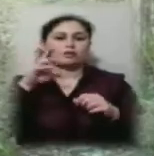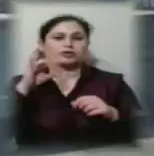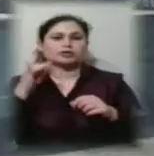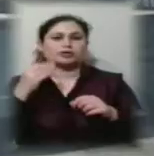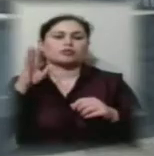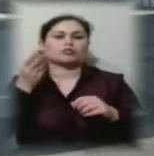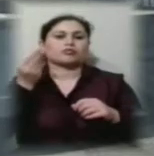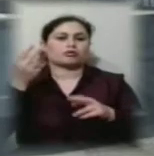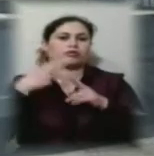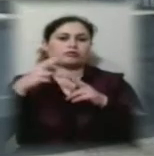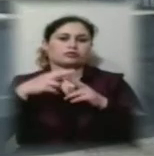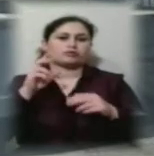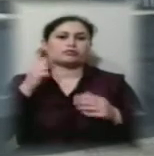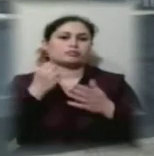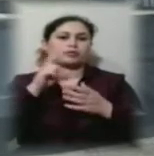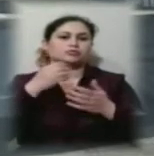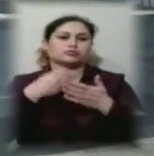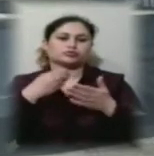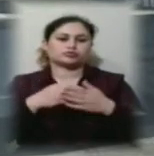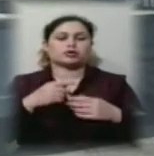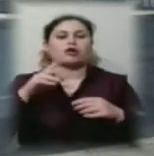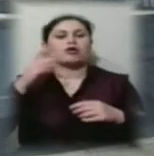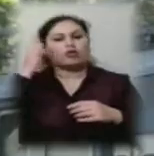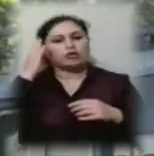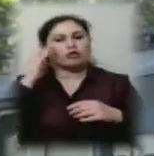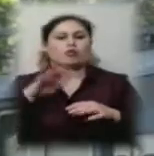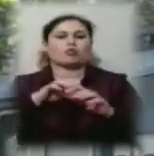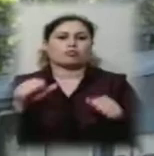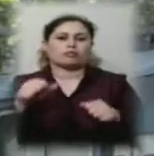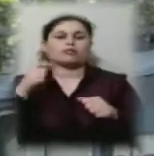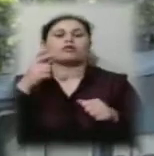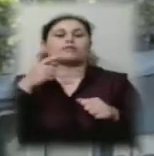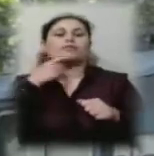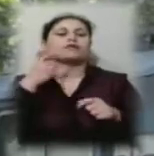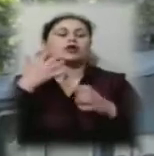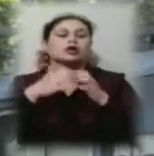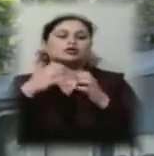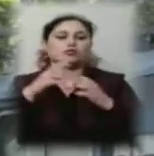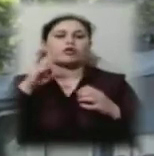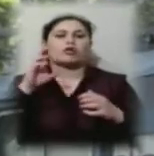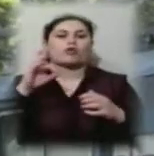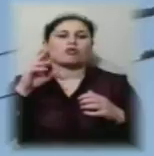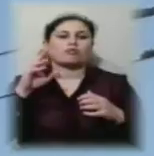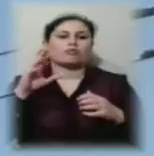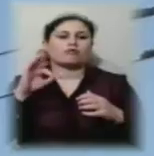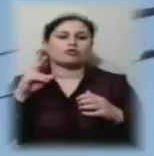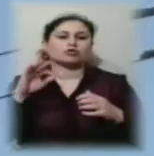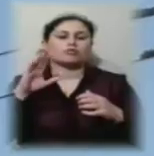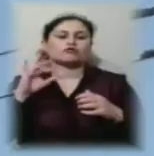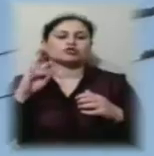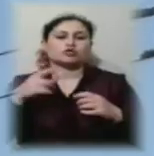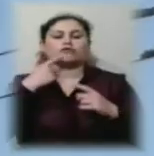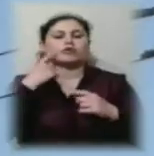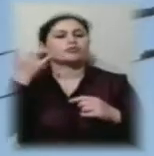бюджет. Голова правління громадської організації «Транспорт Херсонщини» Володимир Молчанов, який сьогодні у відрядженні, нам прокоментував